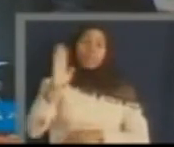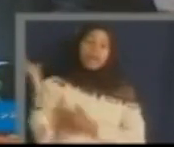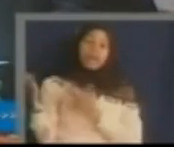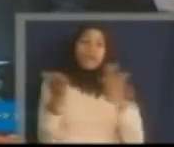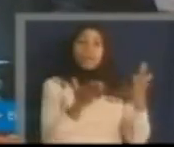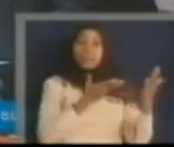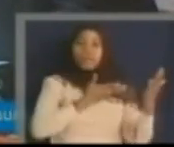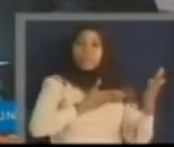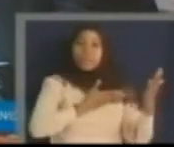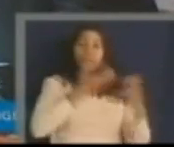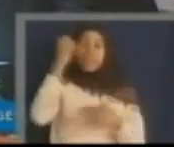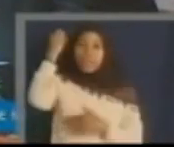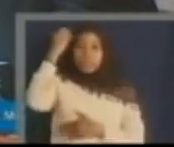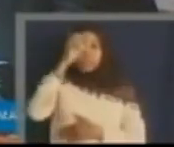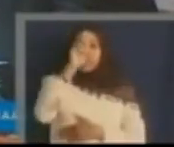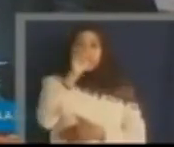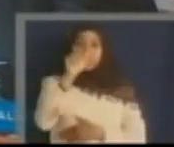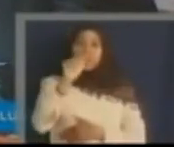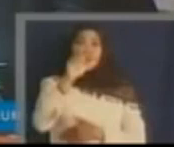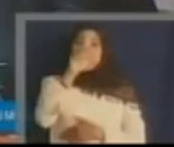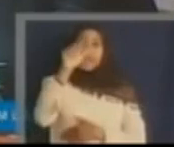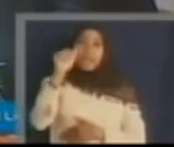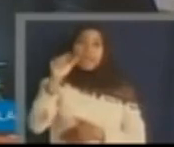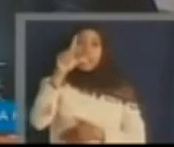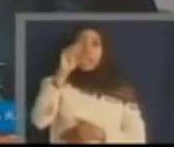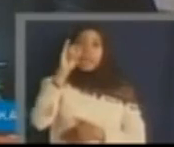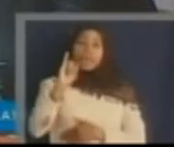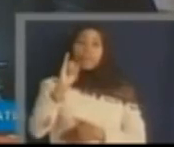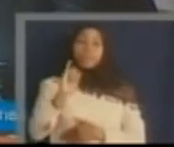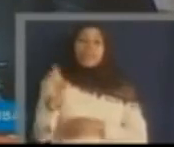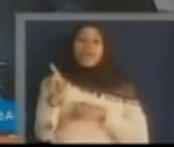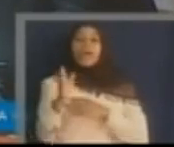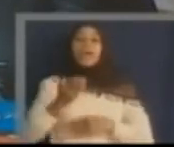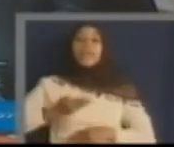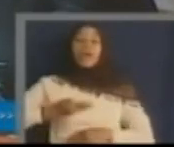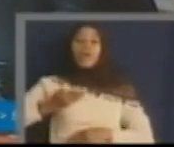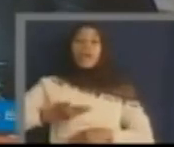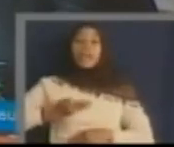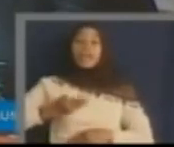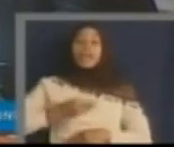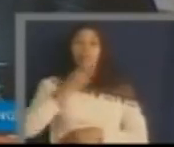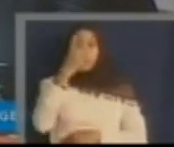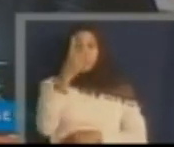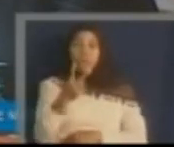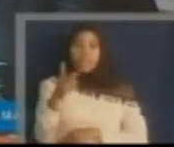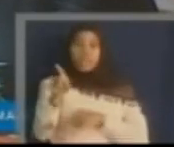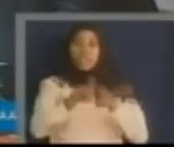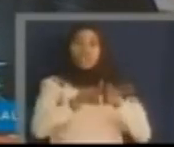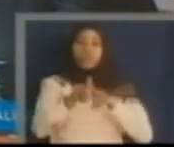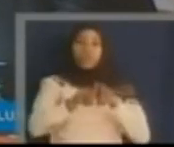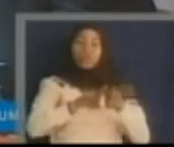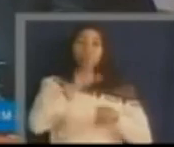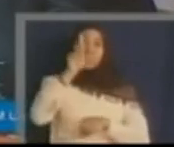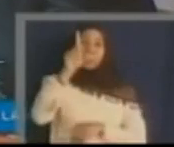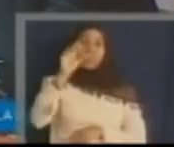Mheshimiwa Dalali Peter Kafumu ana wageni wawili ambao ni ndugu Roswita Joseph Luambano, mwalimu